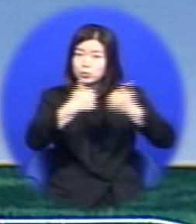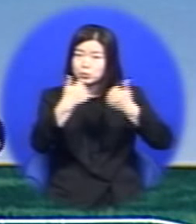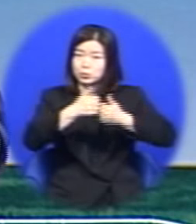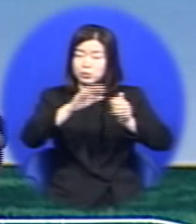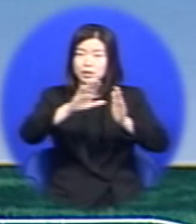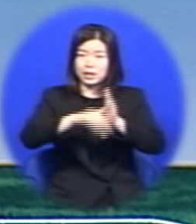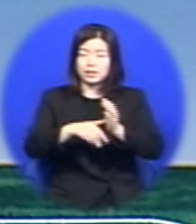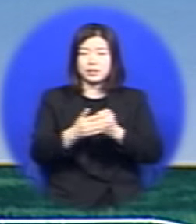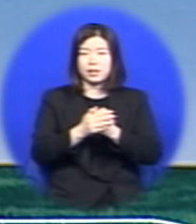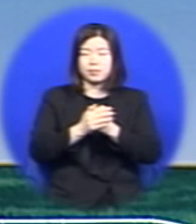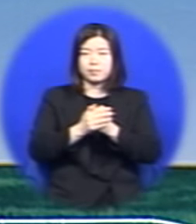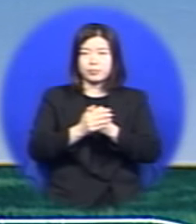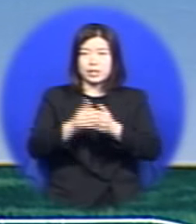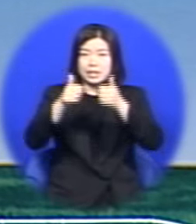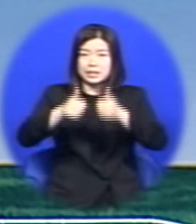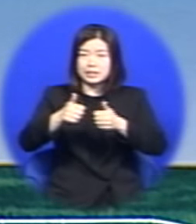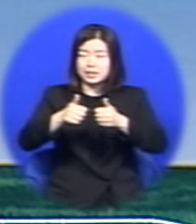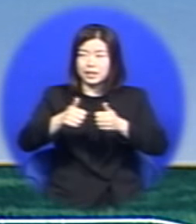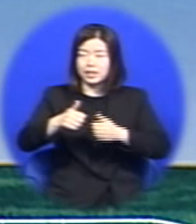면접관이 묻더랍니다.